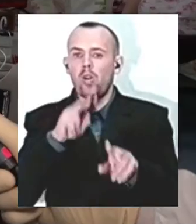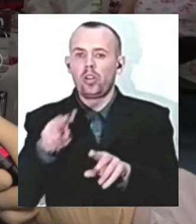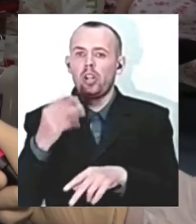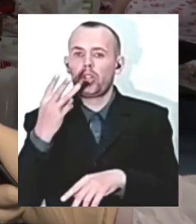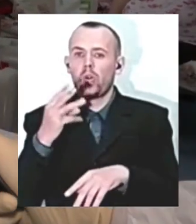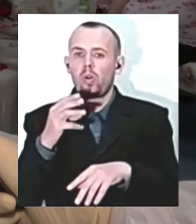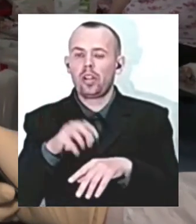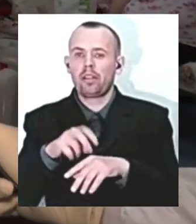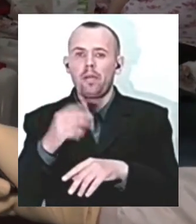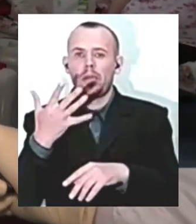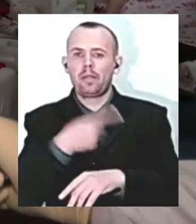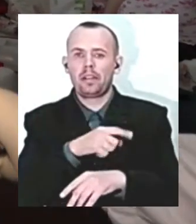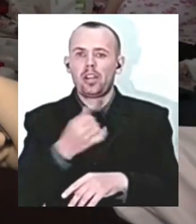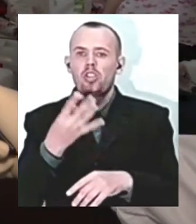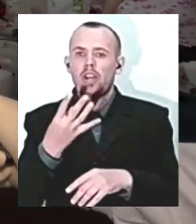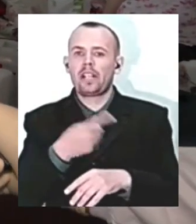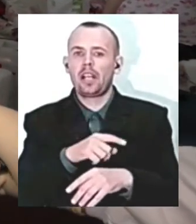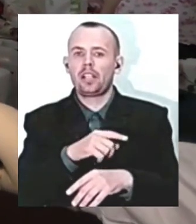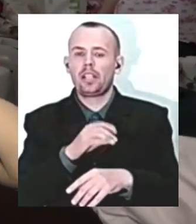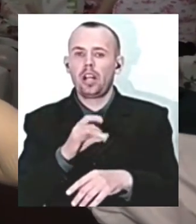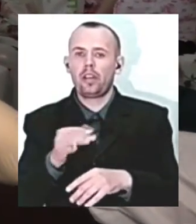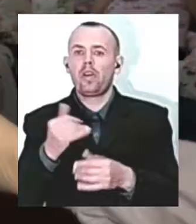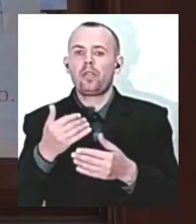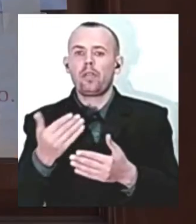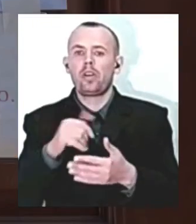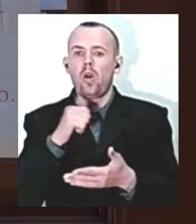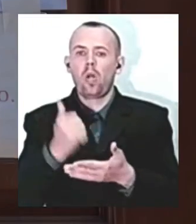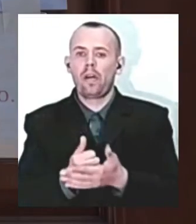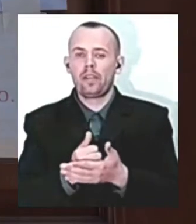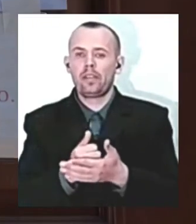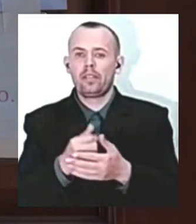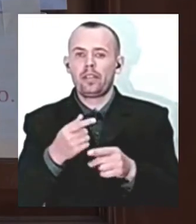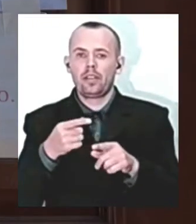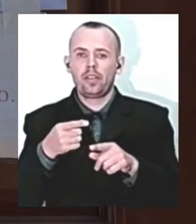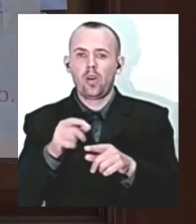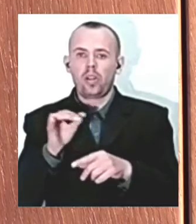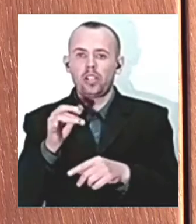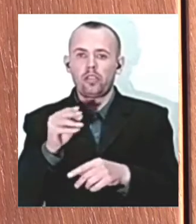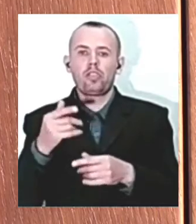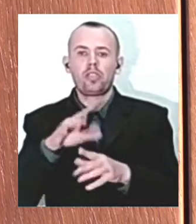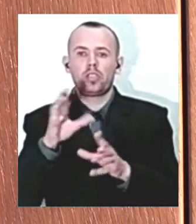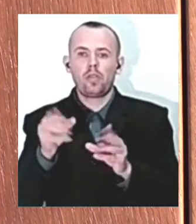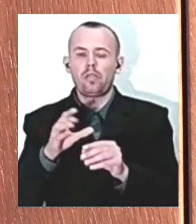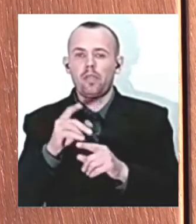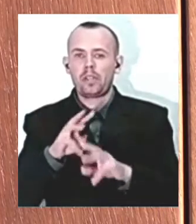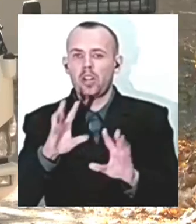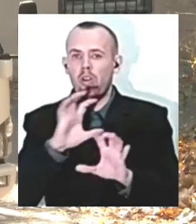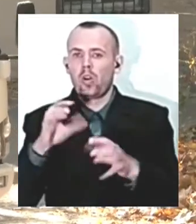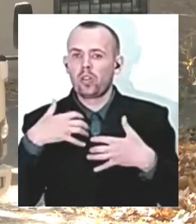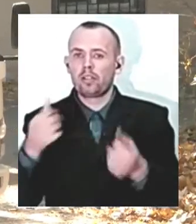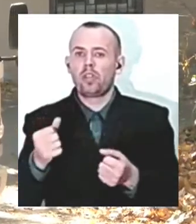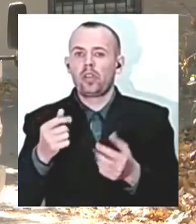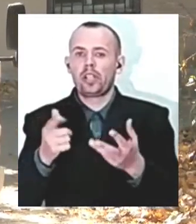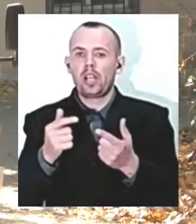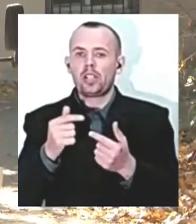4 санітарок. За словами головної лікарки Ольги Грицкевич, це узгоджена Міністерством охорони здоров'я кількість співробітників. Кожен